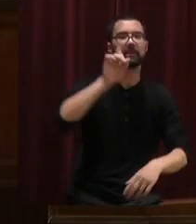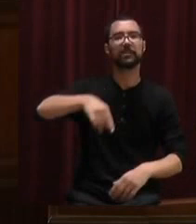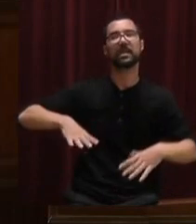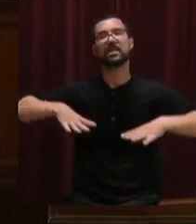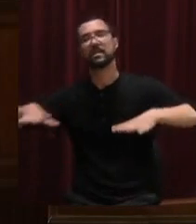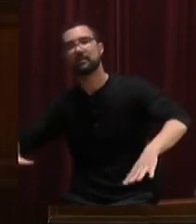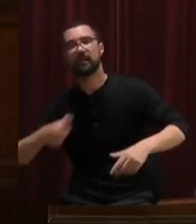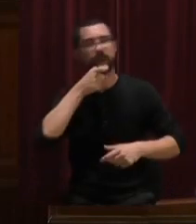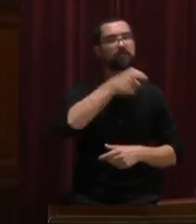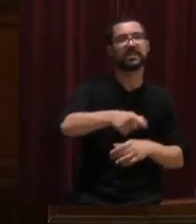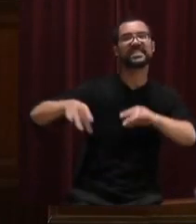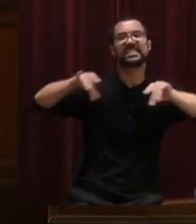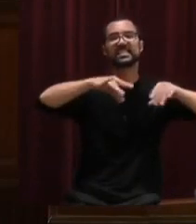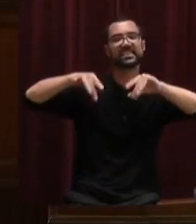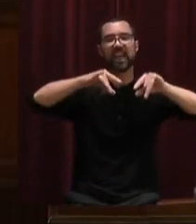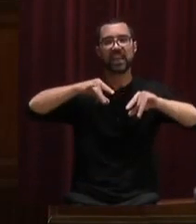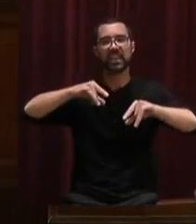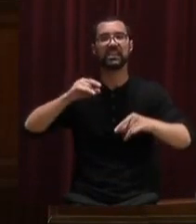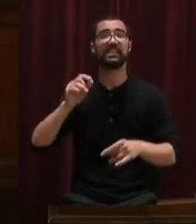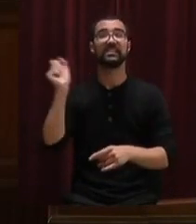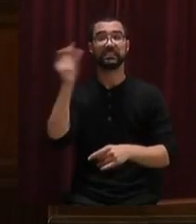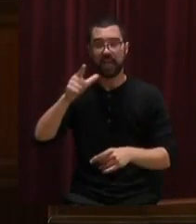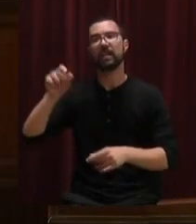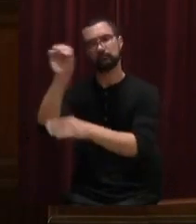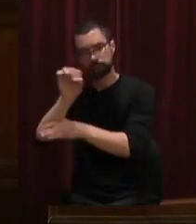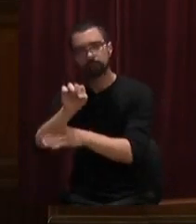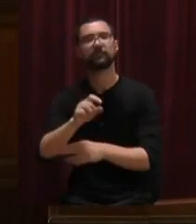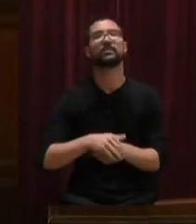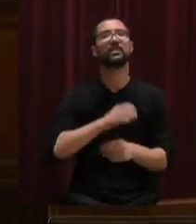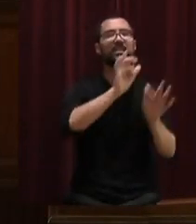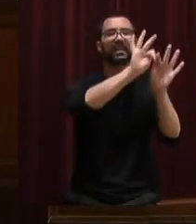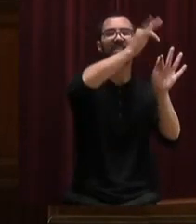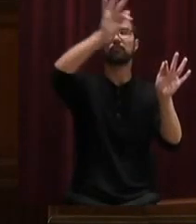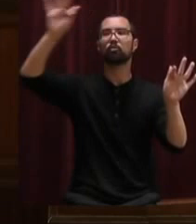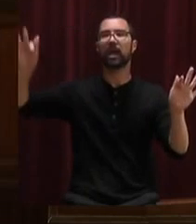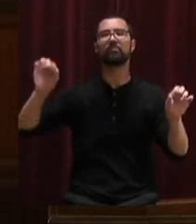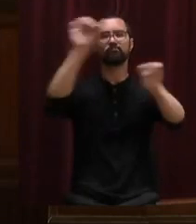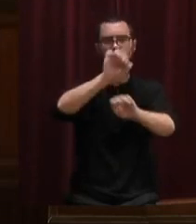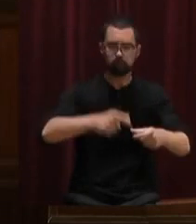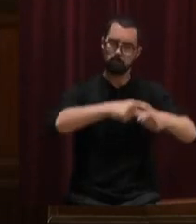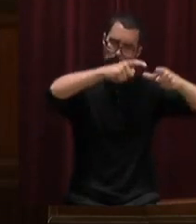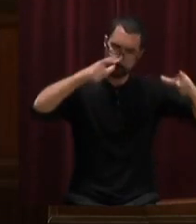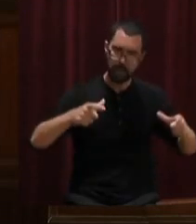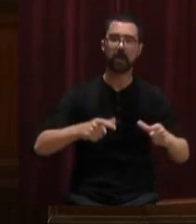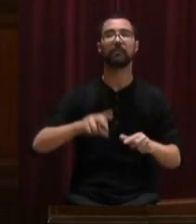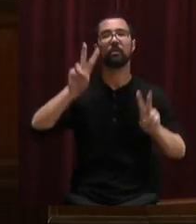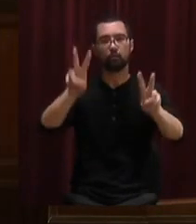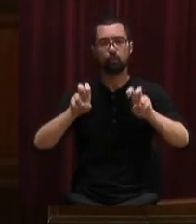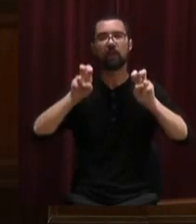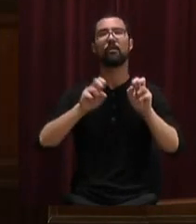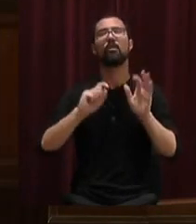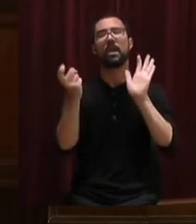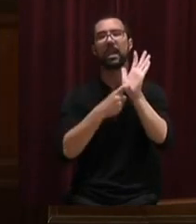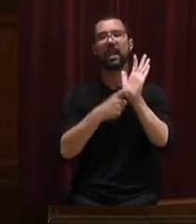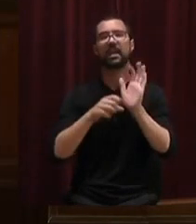Salines d'Eivissa i Formentera, impulsant la nova reserva marina de la Serra de Tramuntana i donant suport a la futura llei de reserva de la